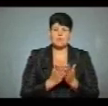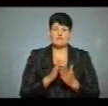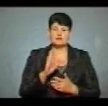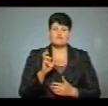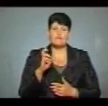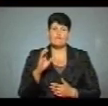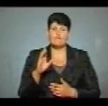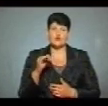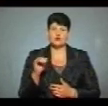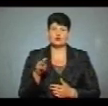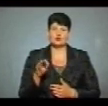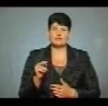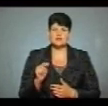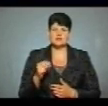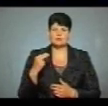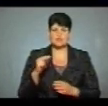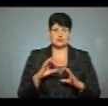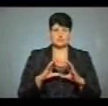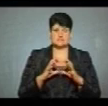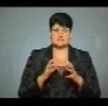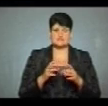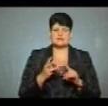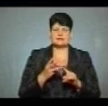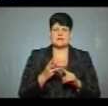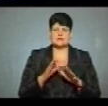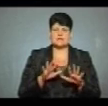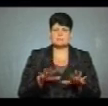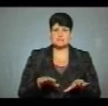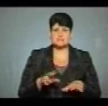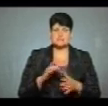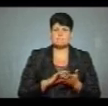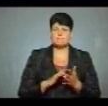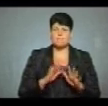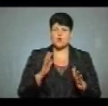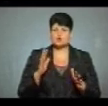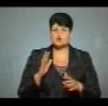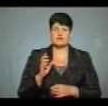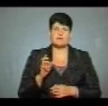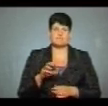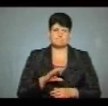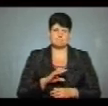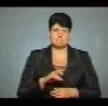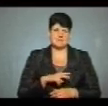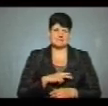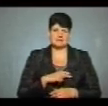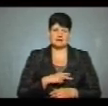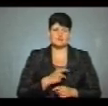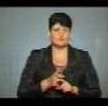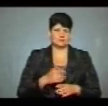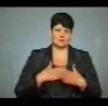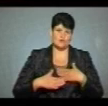Войтовича з чемпіонату світу. За третє місце, бронзовий призер. Ми дуже довольні, хочемо відпочити.